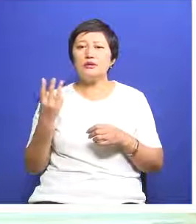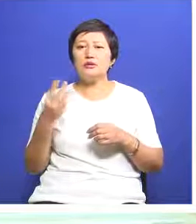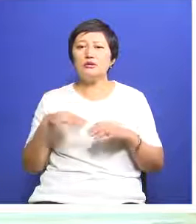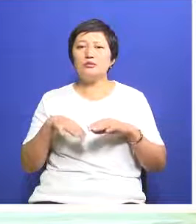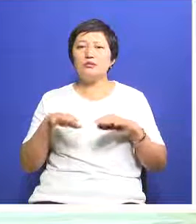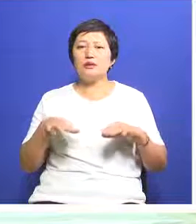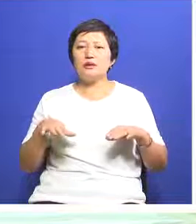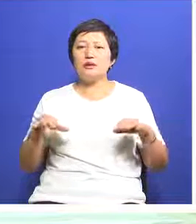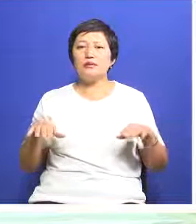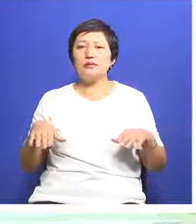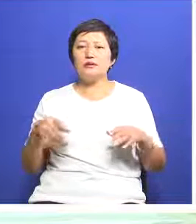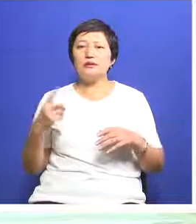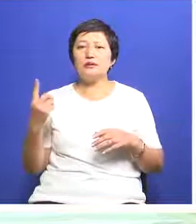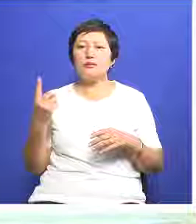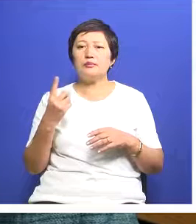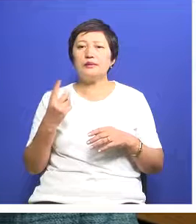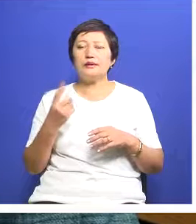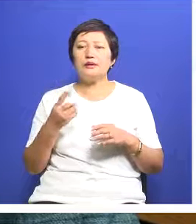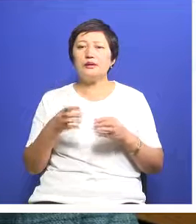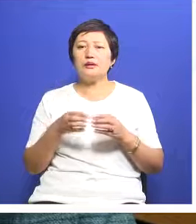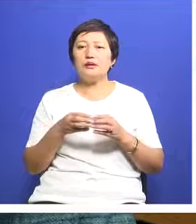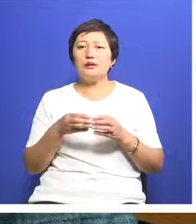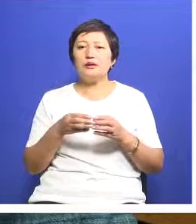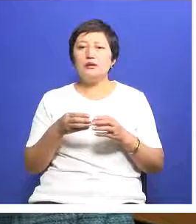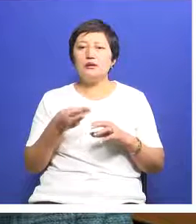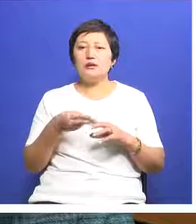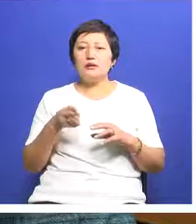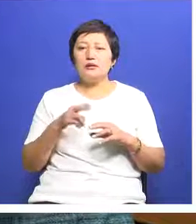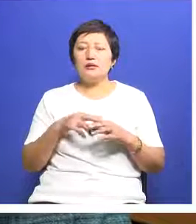балабақша, бір жаңағы